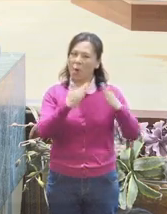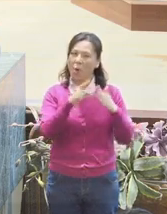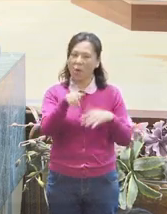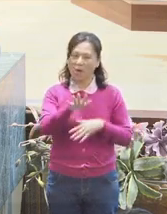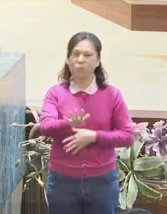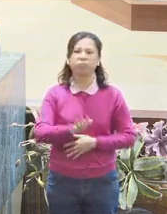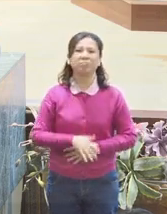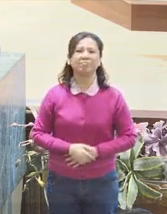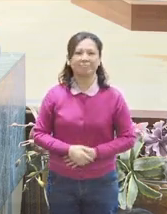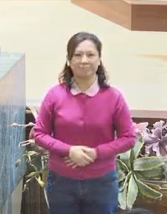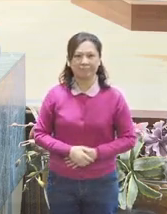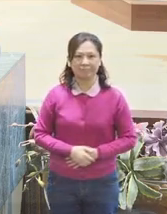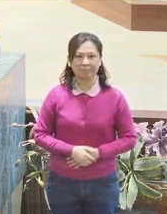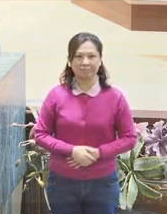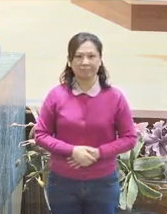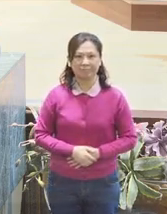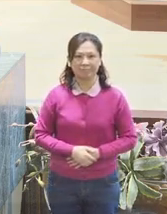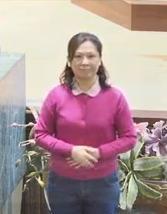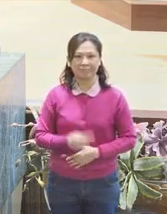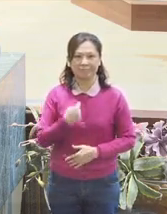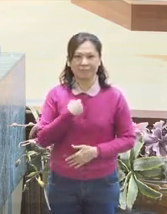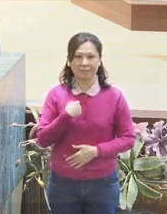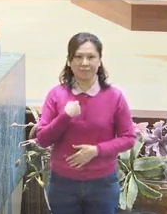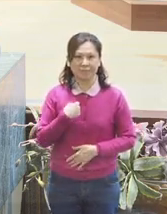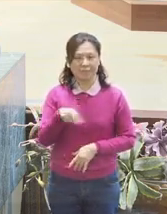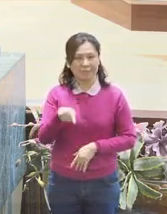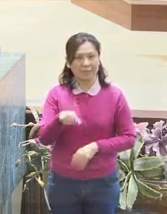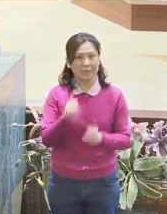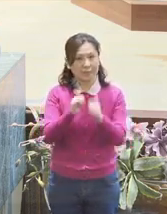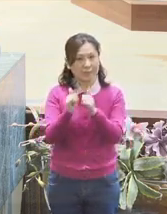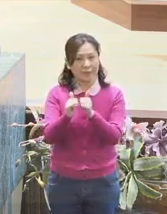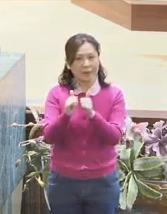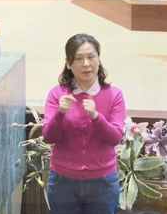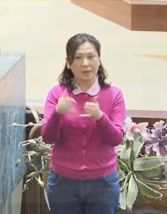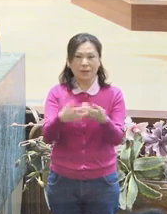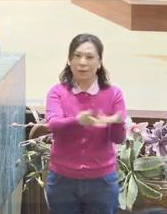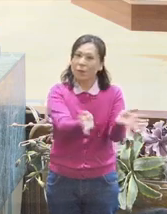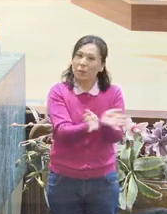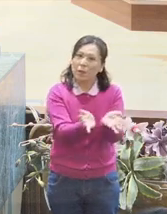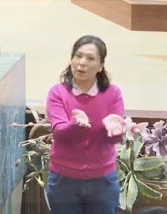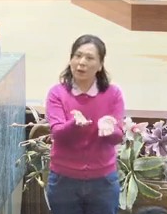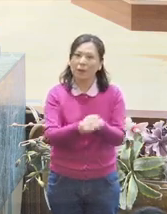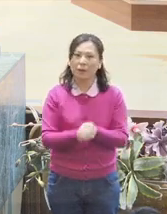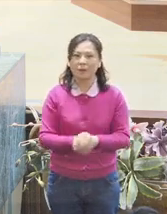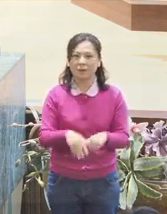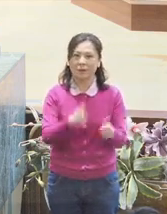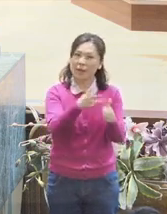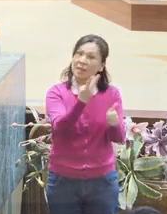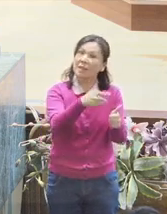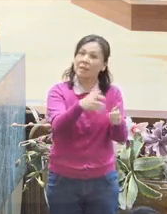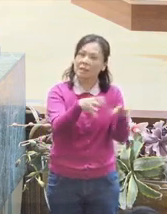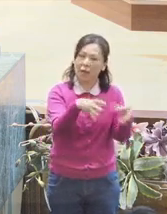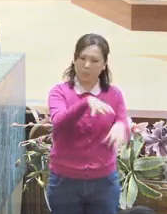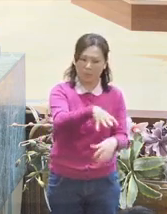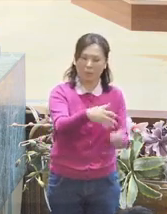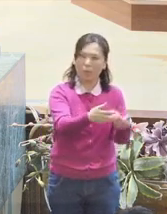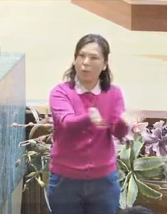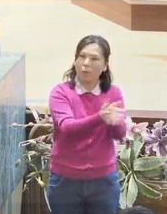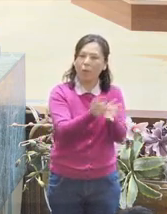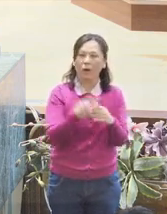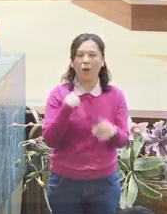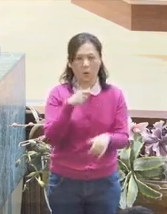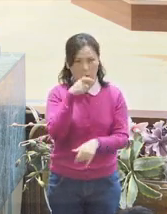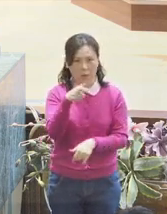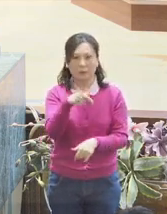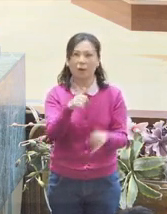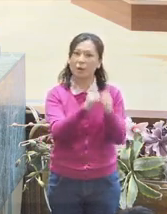个来源。那在这里呢，其实社会部门当然也有人把它叫做第三部门、志愿部门等等，我都叫做社会